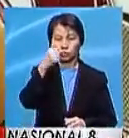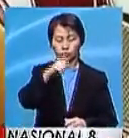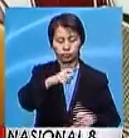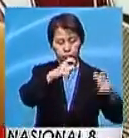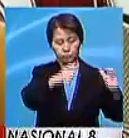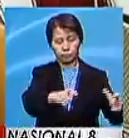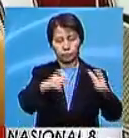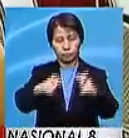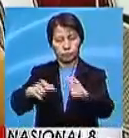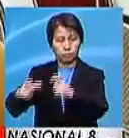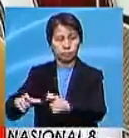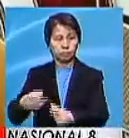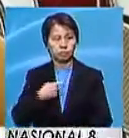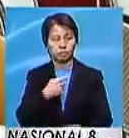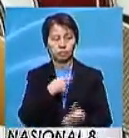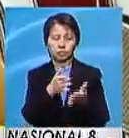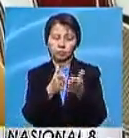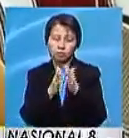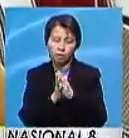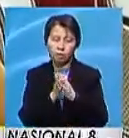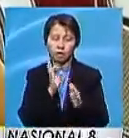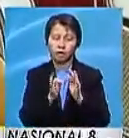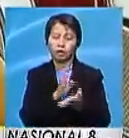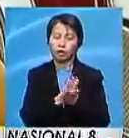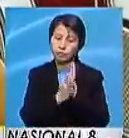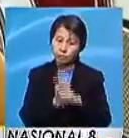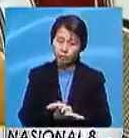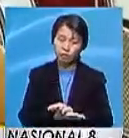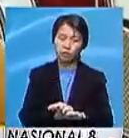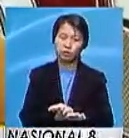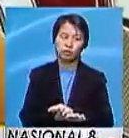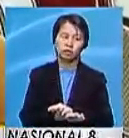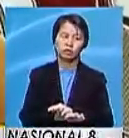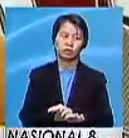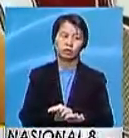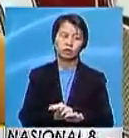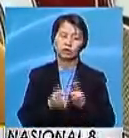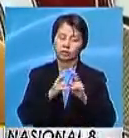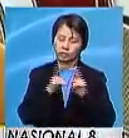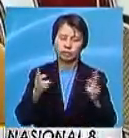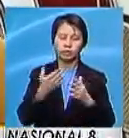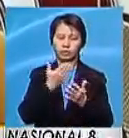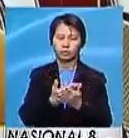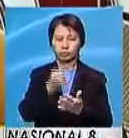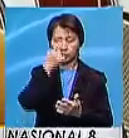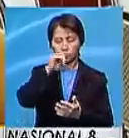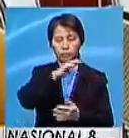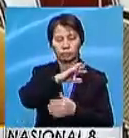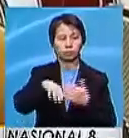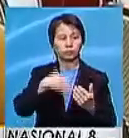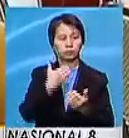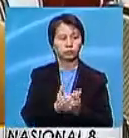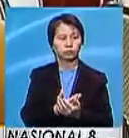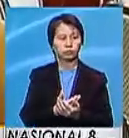yang kami pohon tu kalau jadi, God willing, very good untuk semua, untuk